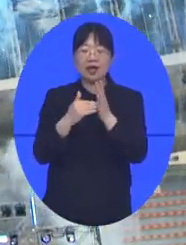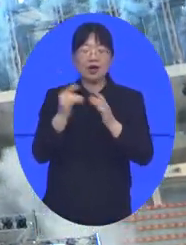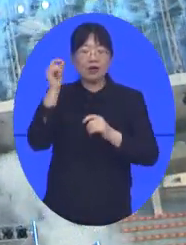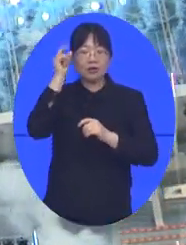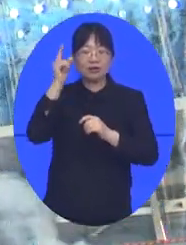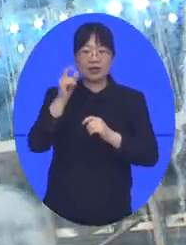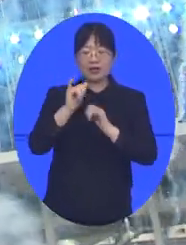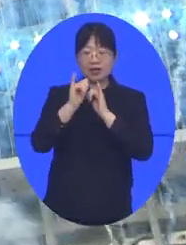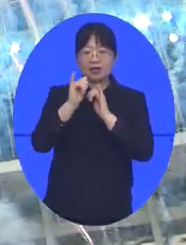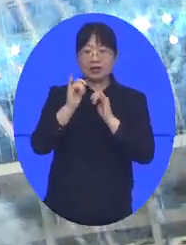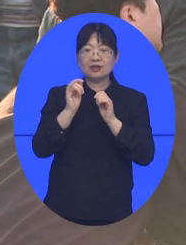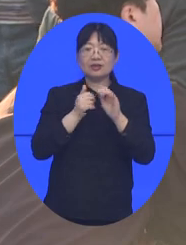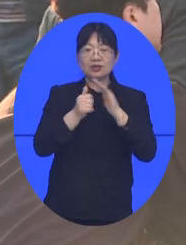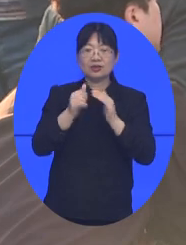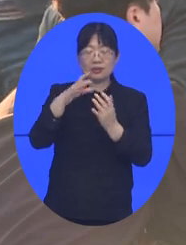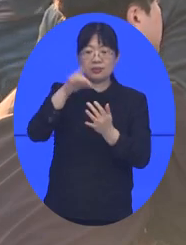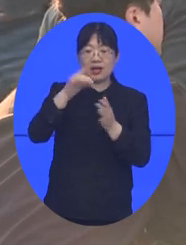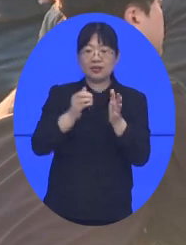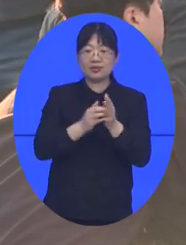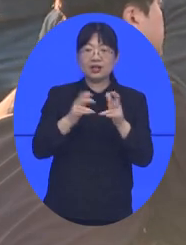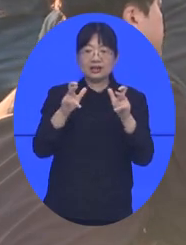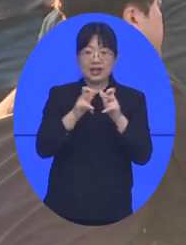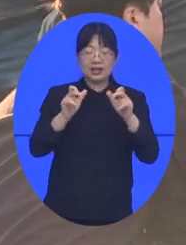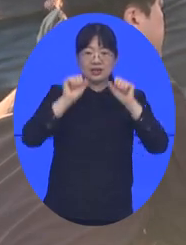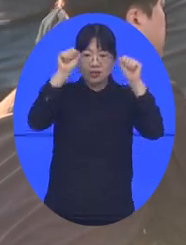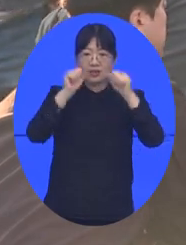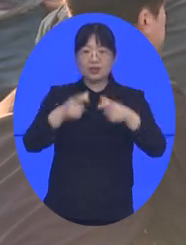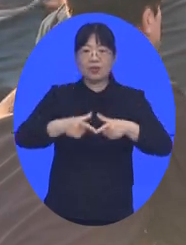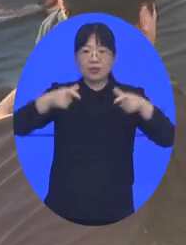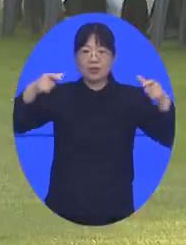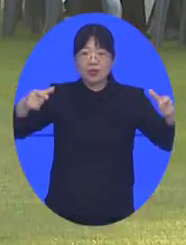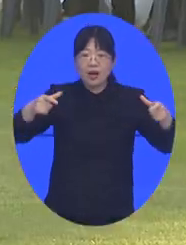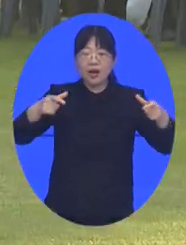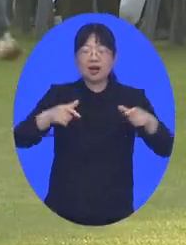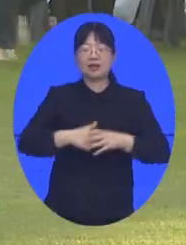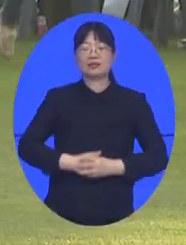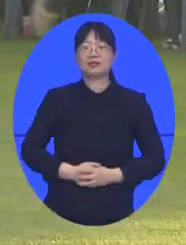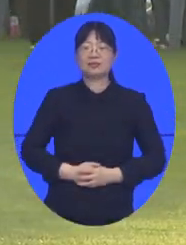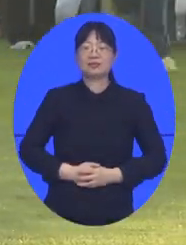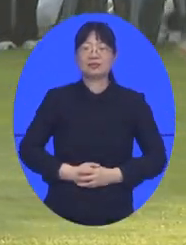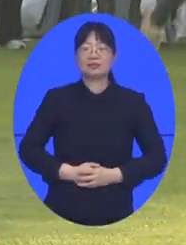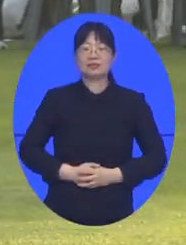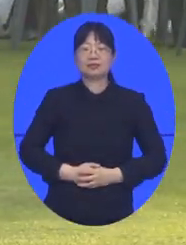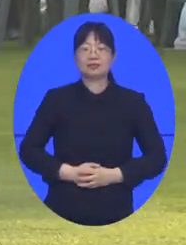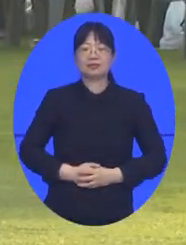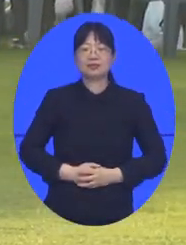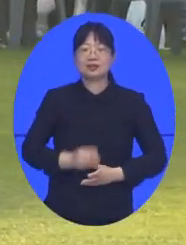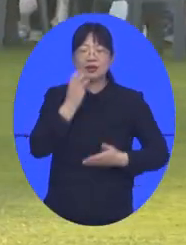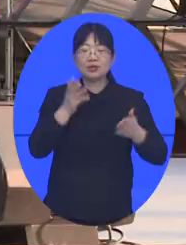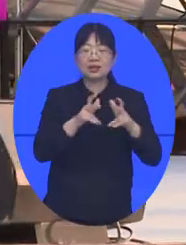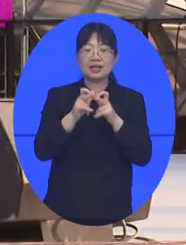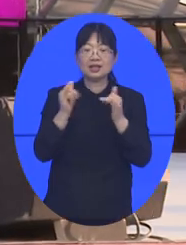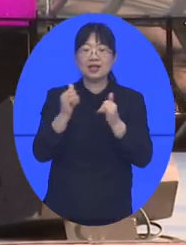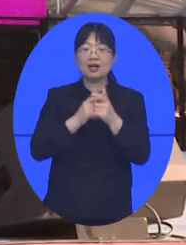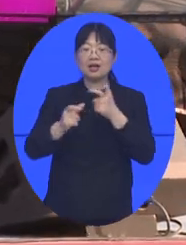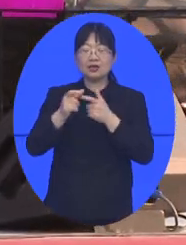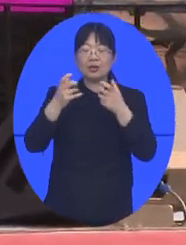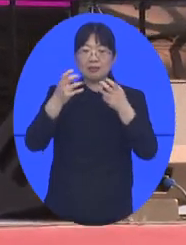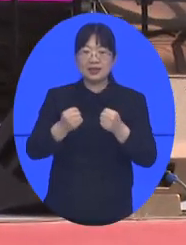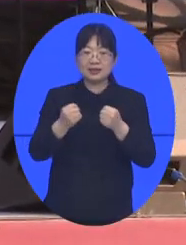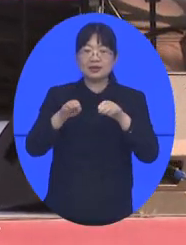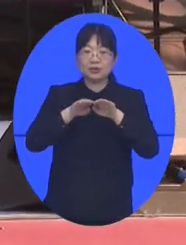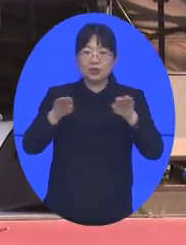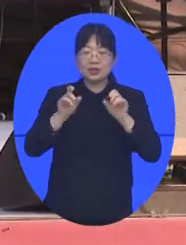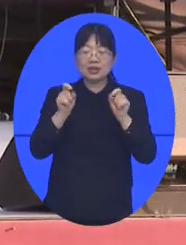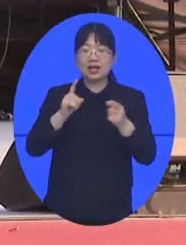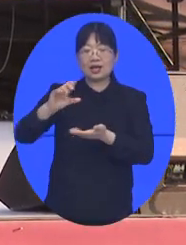우수한 선수를 발굴하고 경기도 장애인 체육에 저변을 확대하는 역할을 톡톡히 해내고 있습니다. 경기도는 장애인들이 더 많고 고른